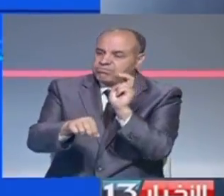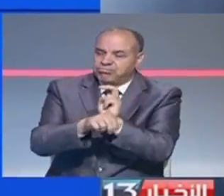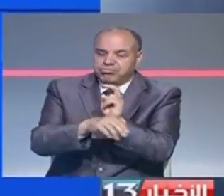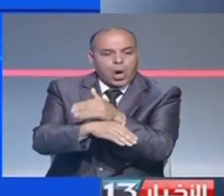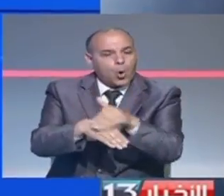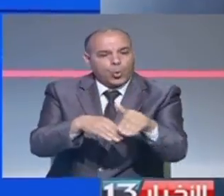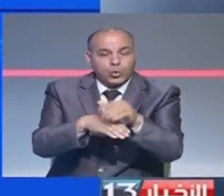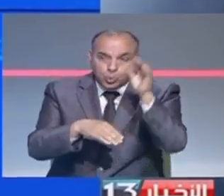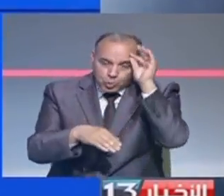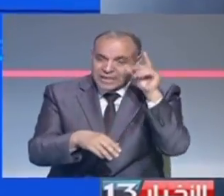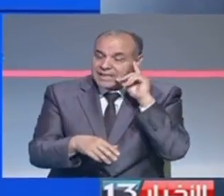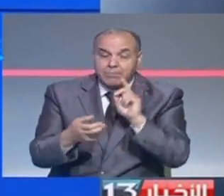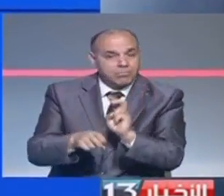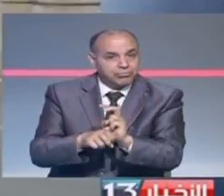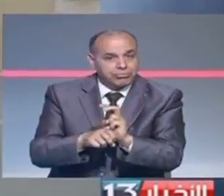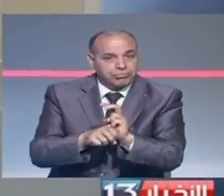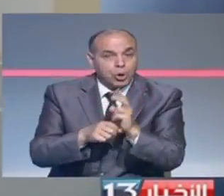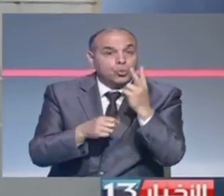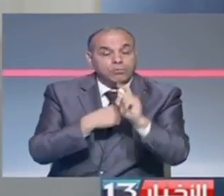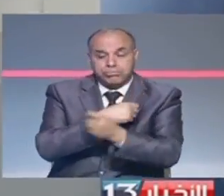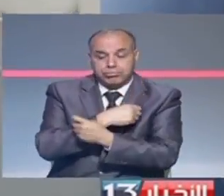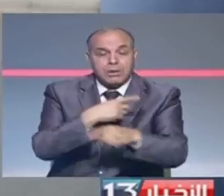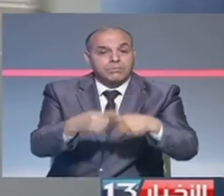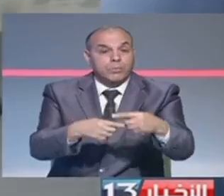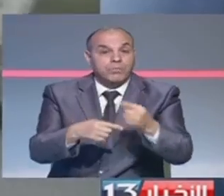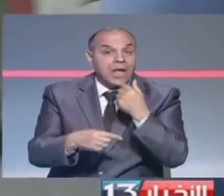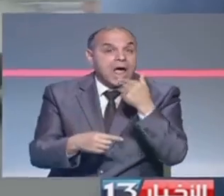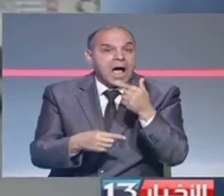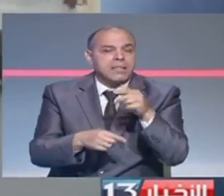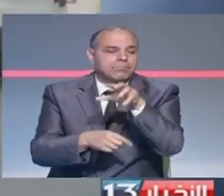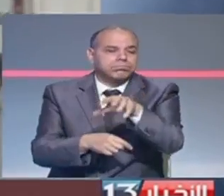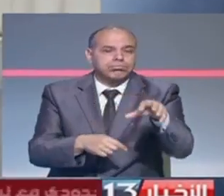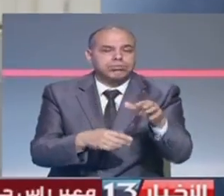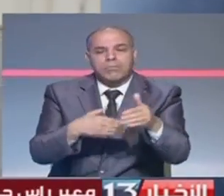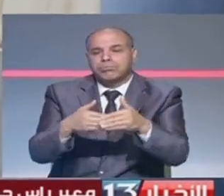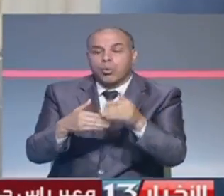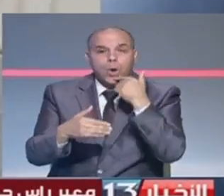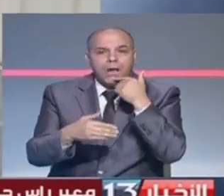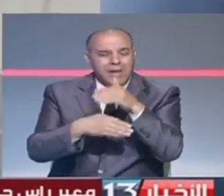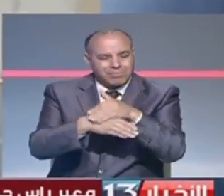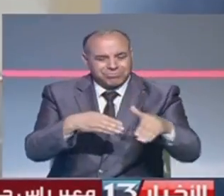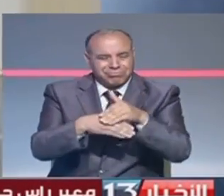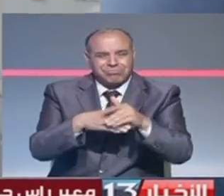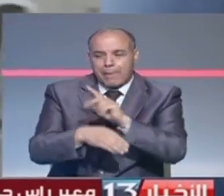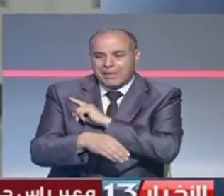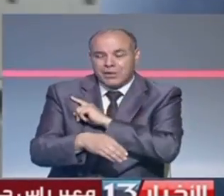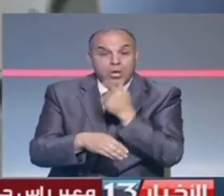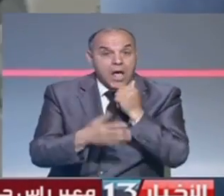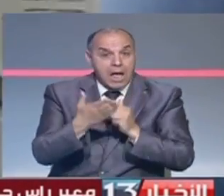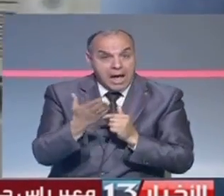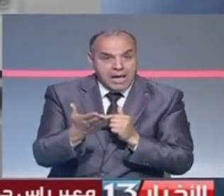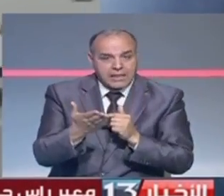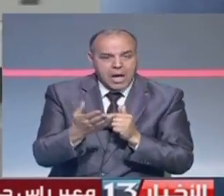الحدود التونسيه الليبيه للاسبوع الثاني على التوالي في مناطق متاخمه لم عبر رفع جديره وذلك